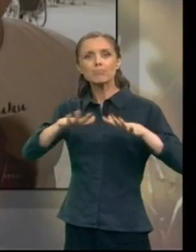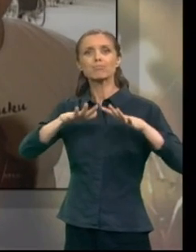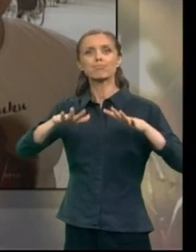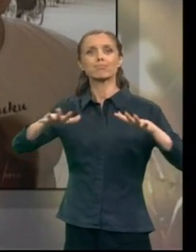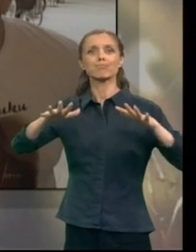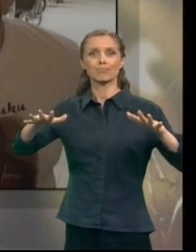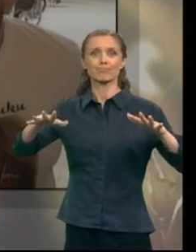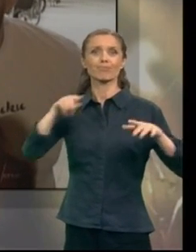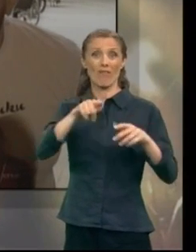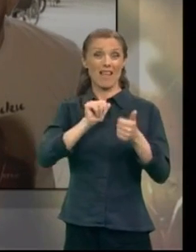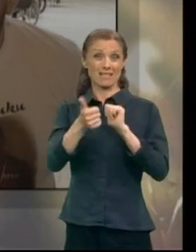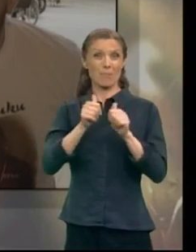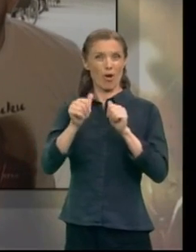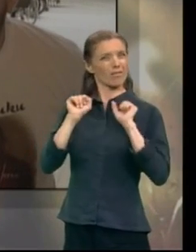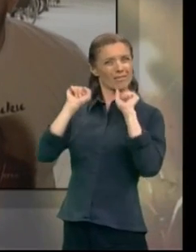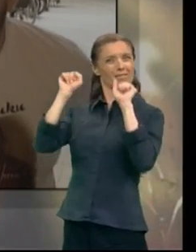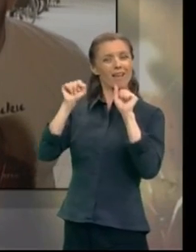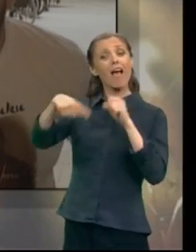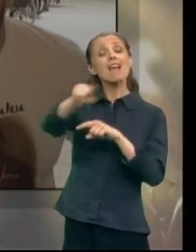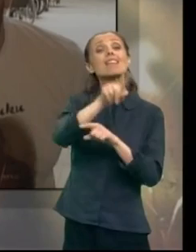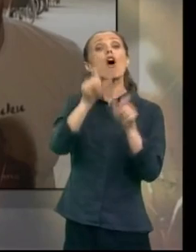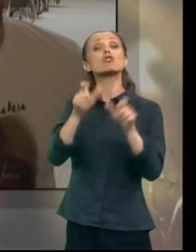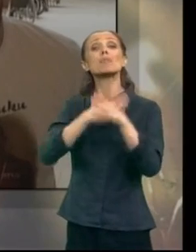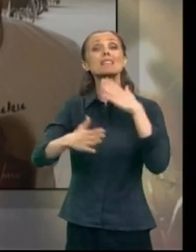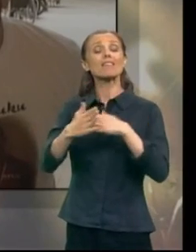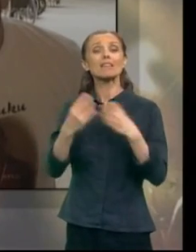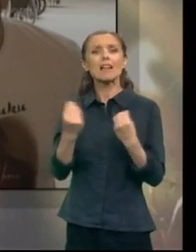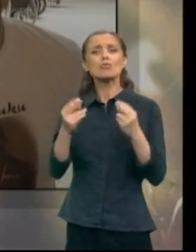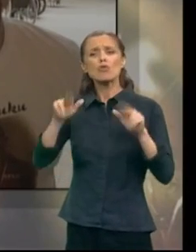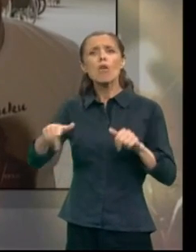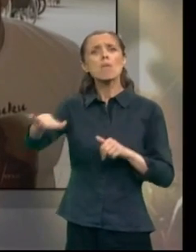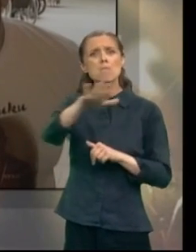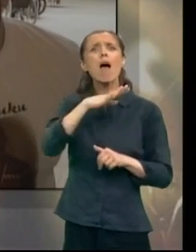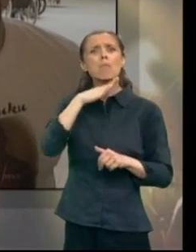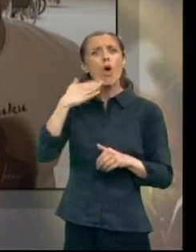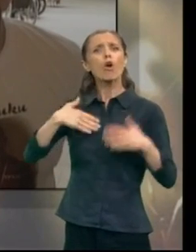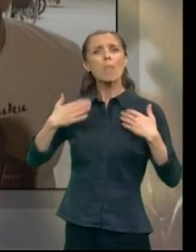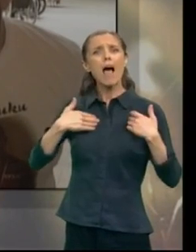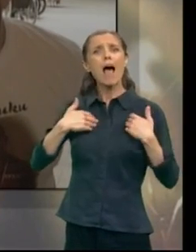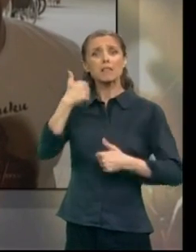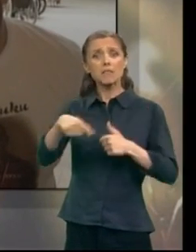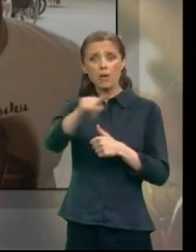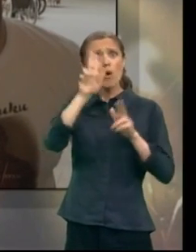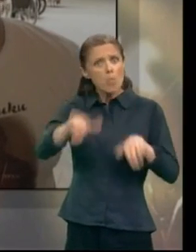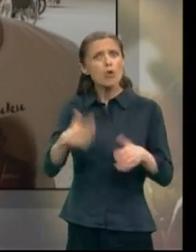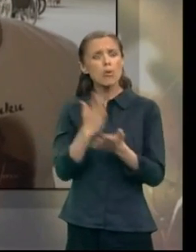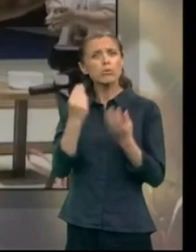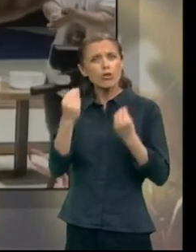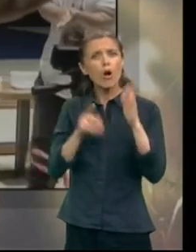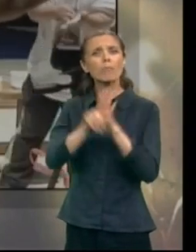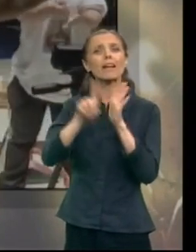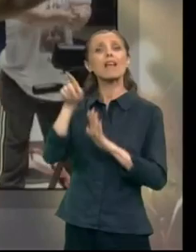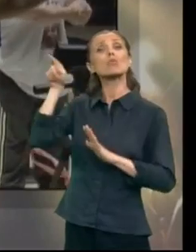sa tom disciplinom među osobama sa invaliditetom, jer ima mnogo mladih takmičara koji mogu da ostvare jako velike rezultate na